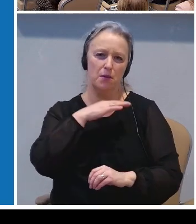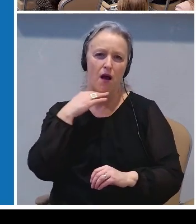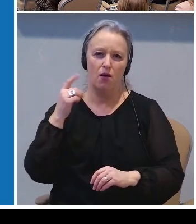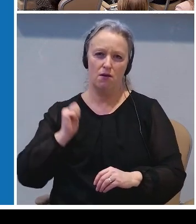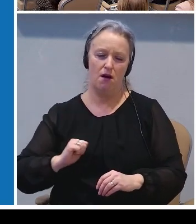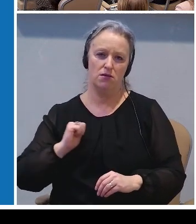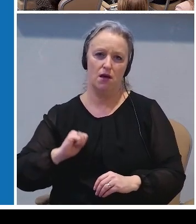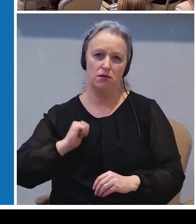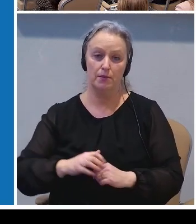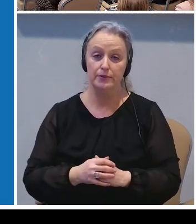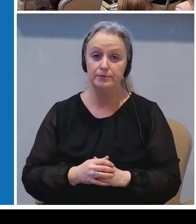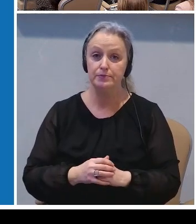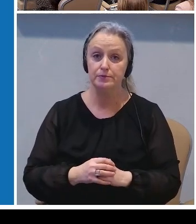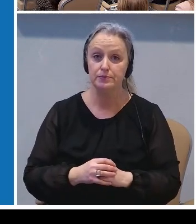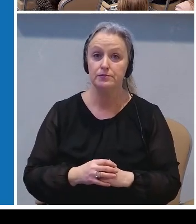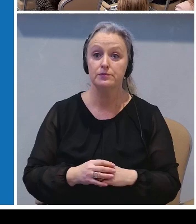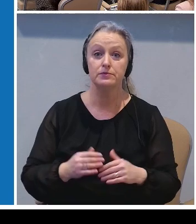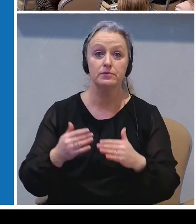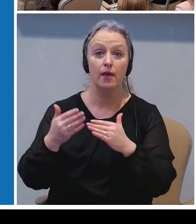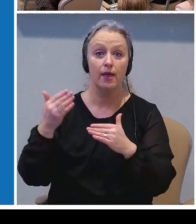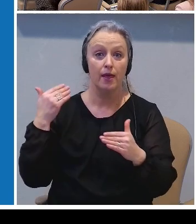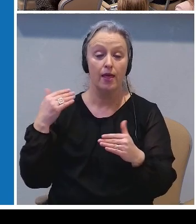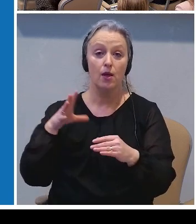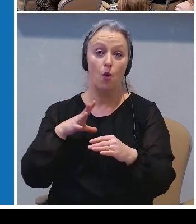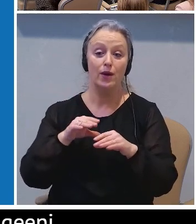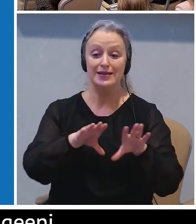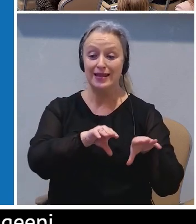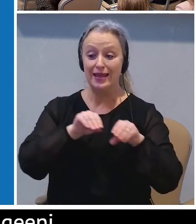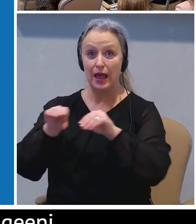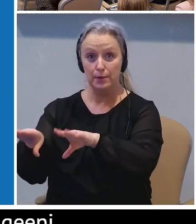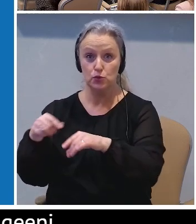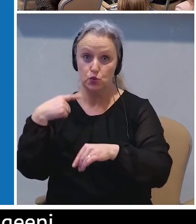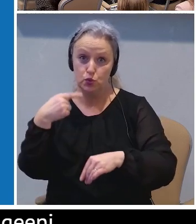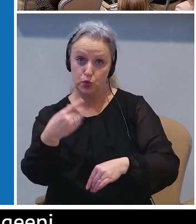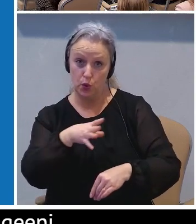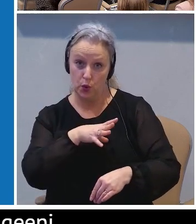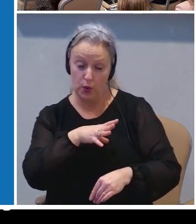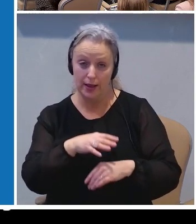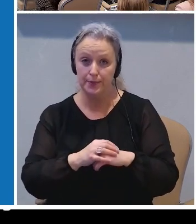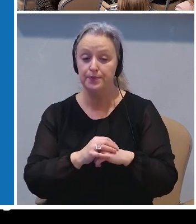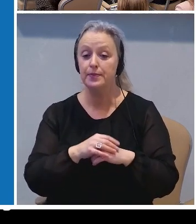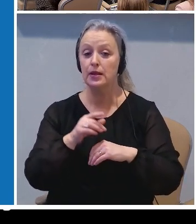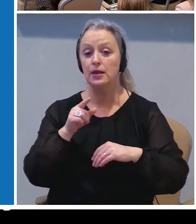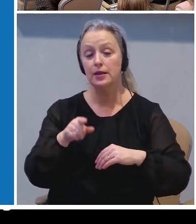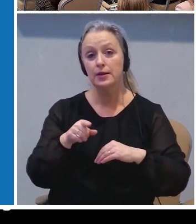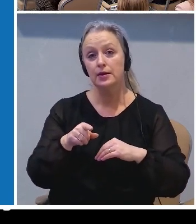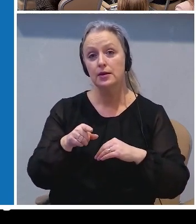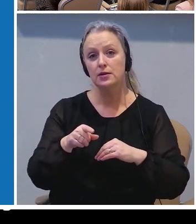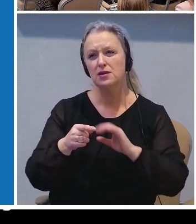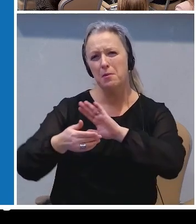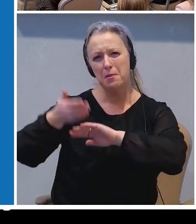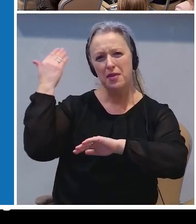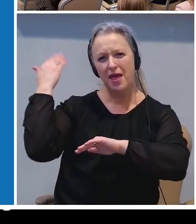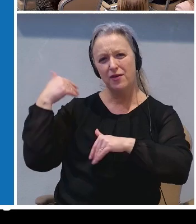done in the past. Rääkisin So allogeensest I use a allogeensest donor. So if I'm a siirdamisest. child with lysosomal storage Ja disease, see on I'm missing an mineviku enzyme meetod,